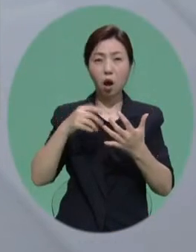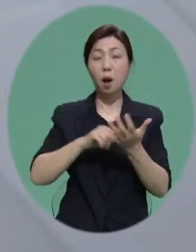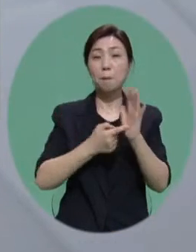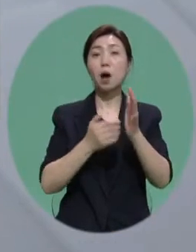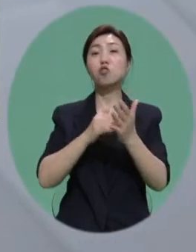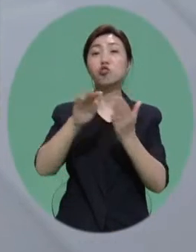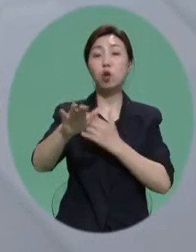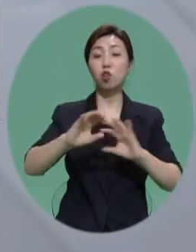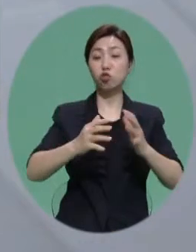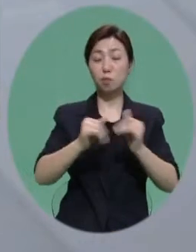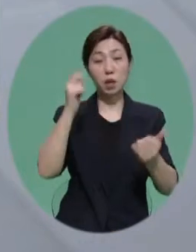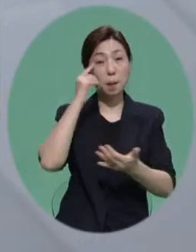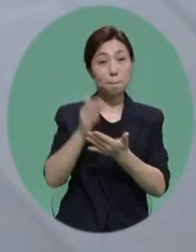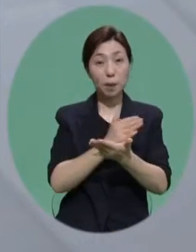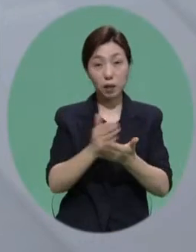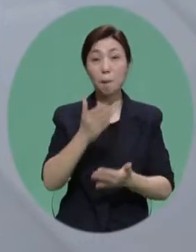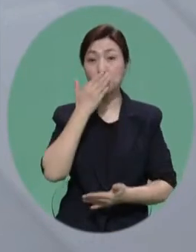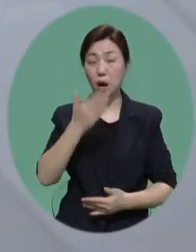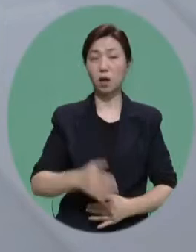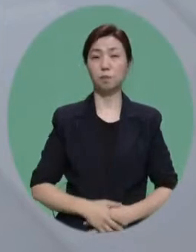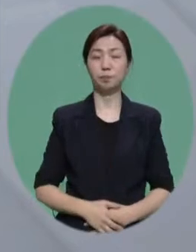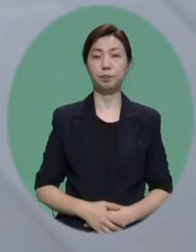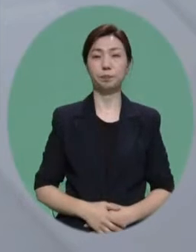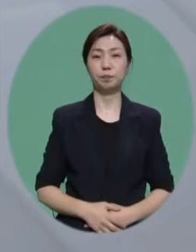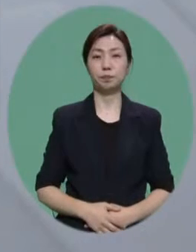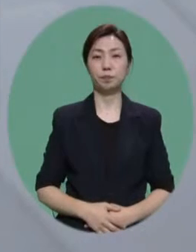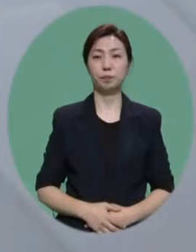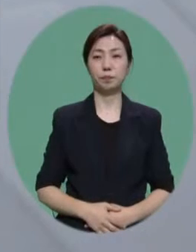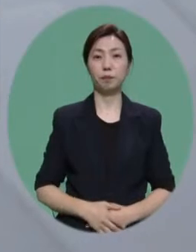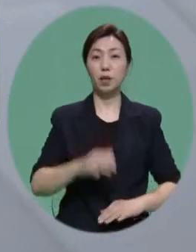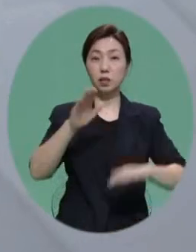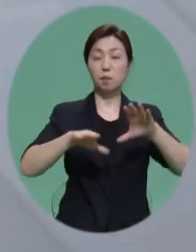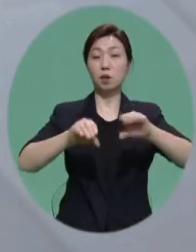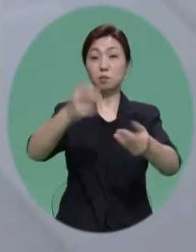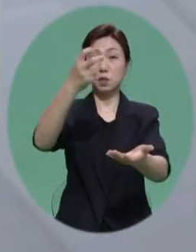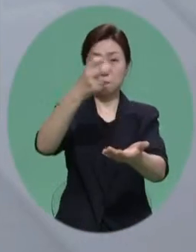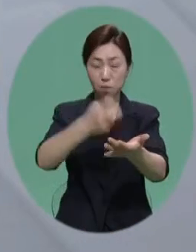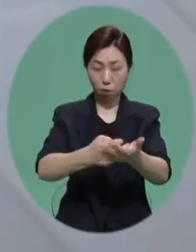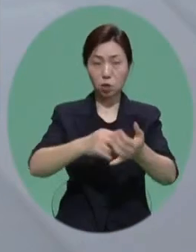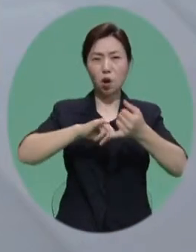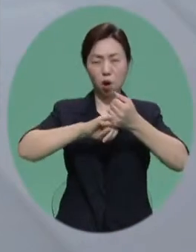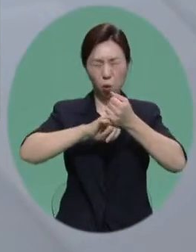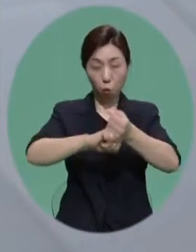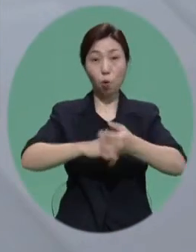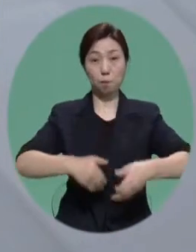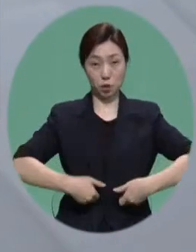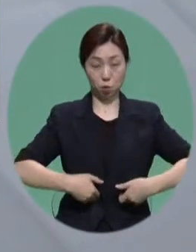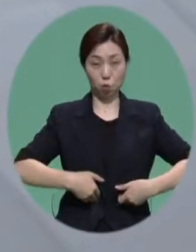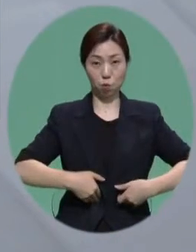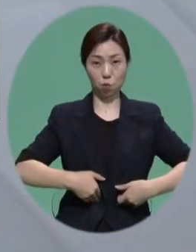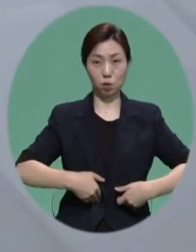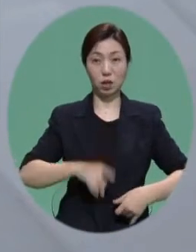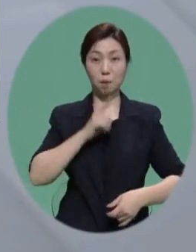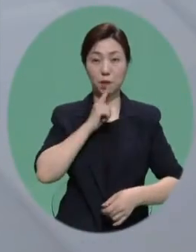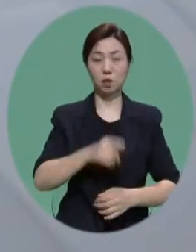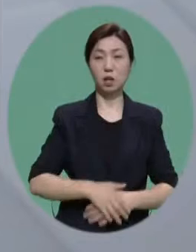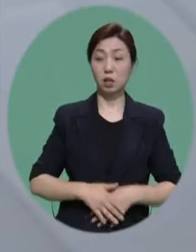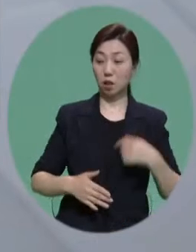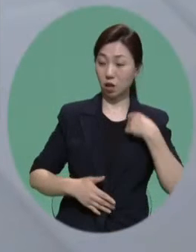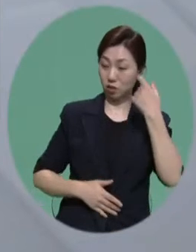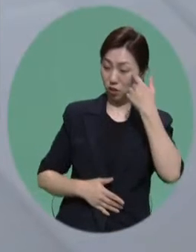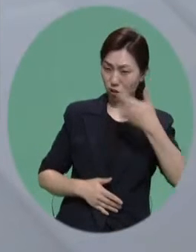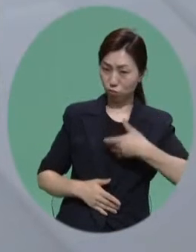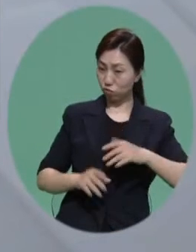거 아니겠습니까 * 금 제법 부분을 제가 수 없이 말씀드렸는데 반드시 해야 될 아직 어텀 없는 지금 많으셨습니다 예 이건